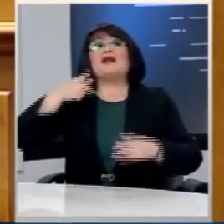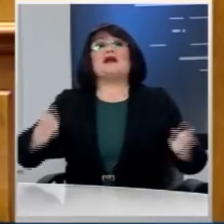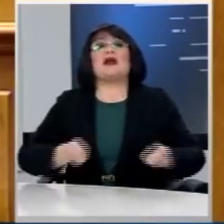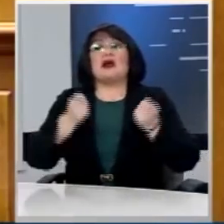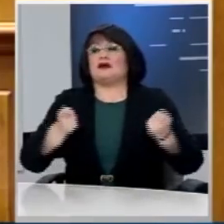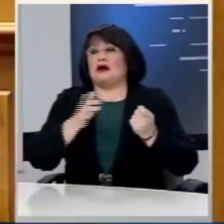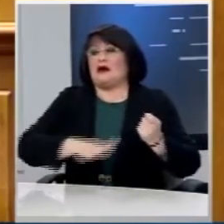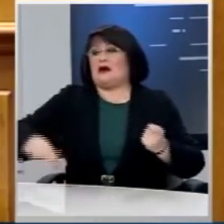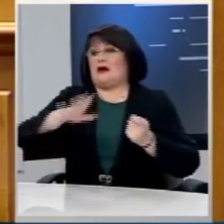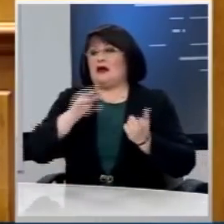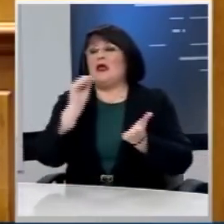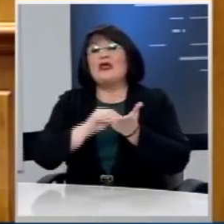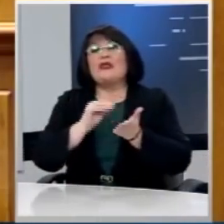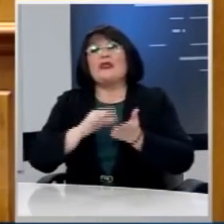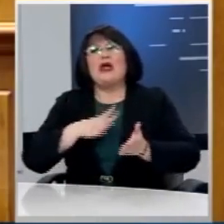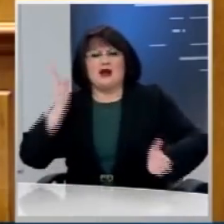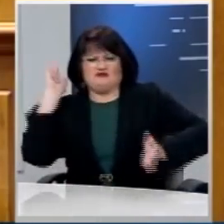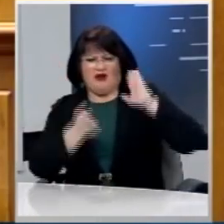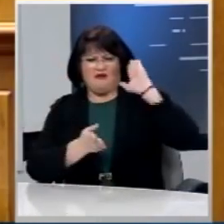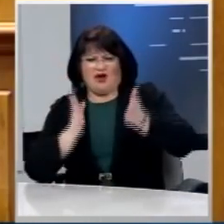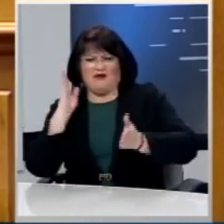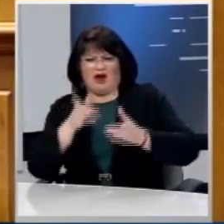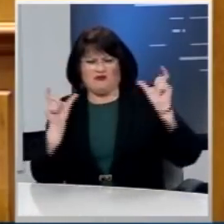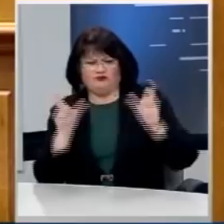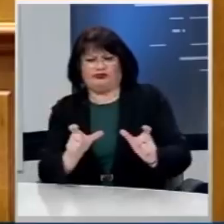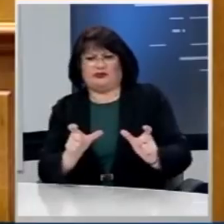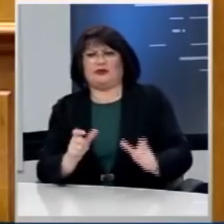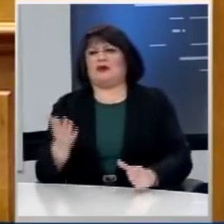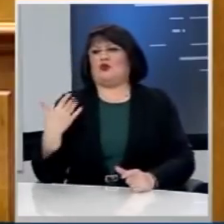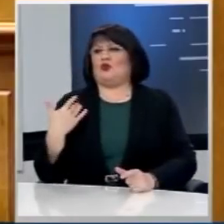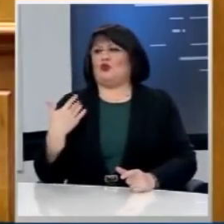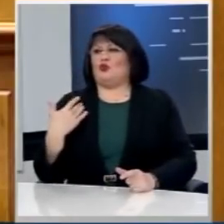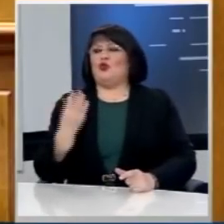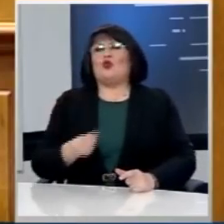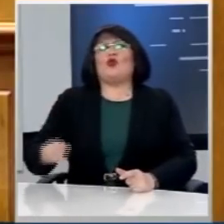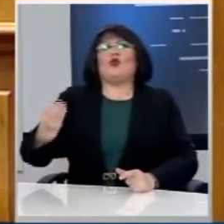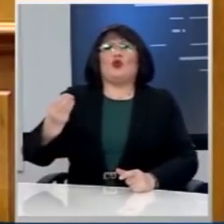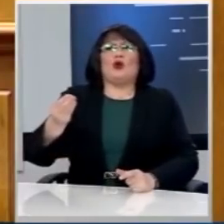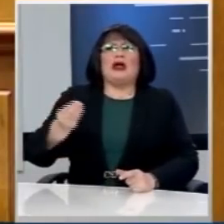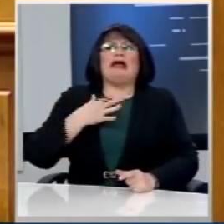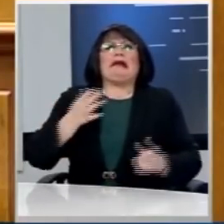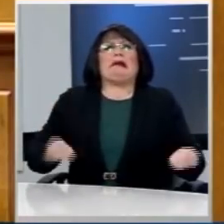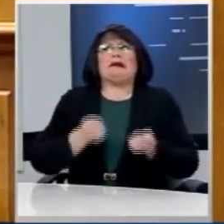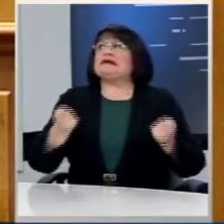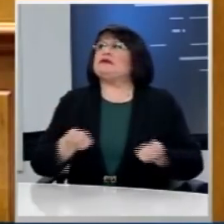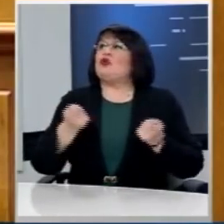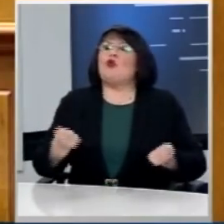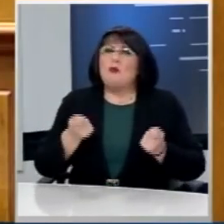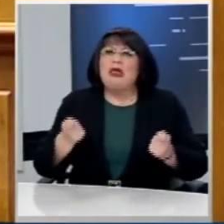που υπάρχει. Θέλει κι άλλη κατασταλτική θωράκιση. Μάλιστα, το τελευταίο διάστημα όλο και περισσότερο